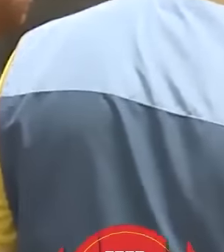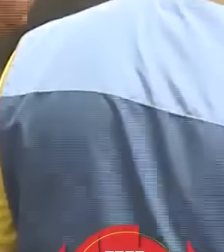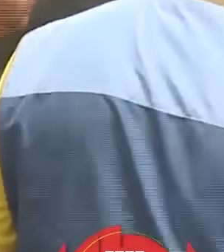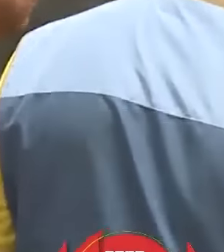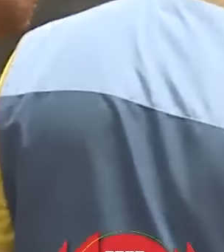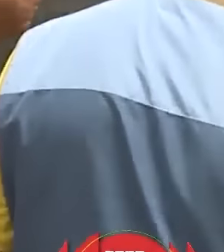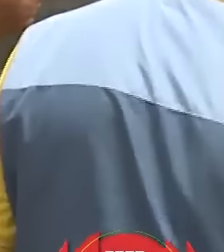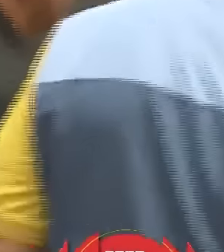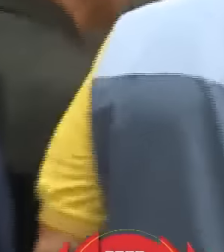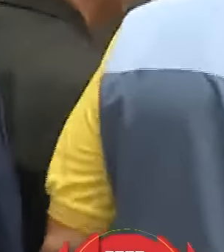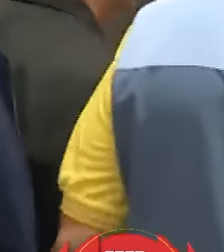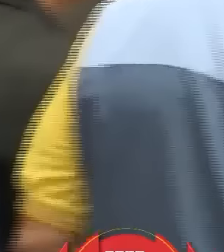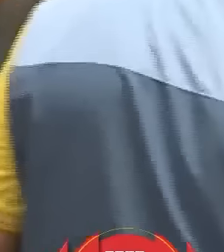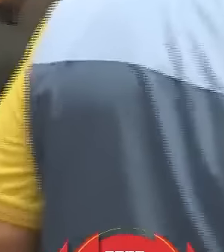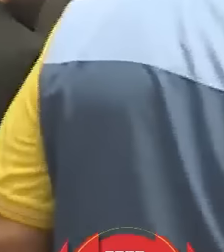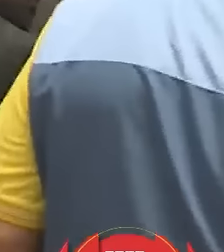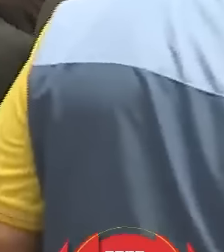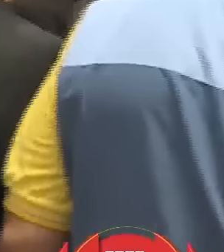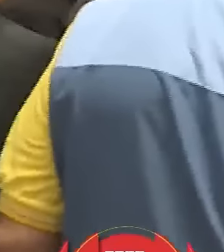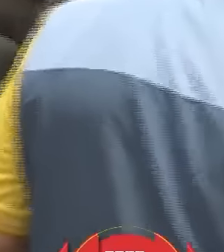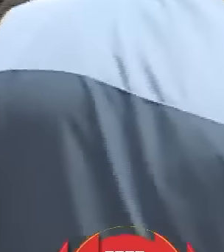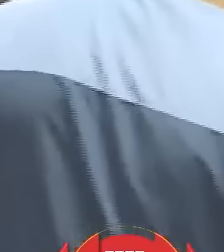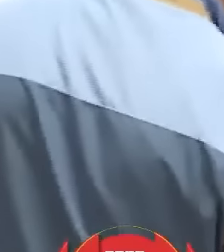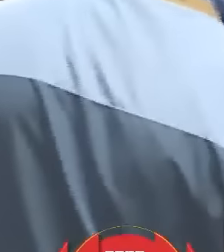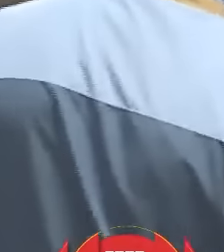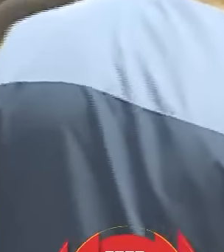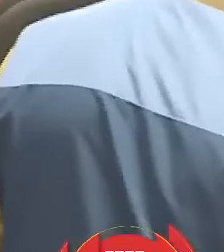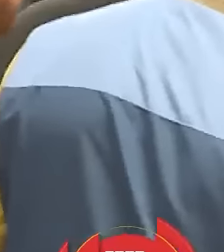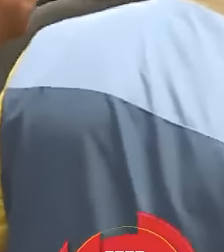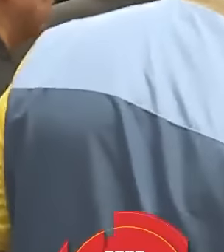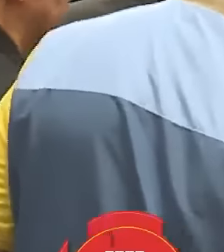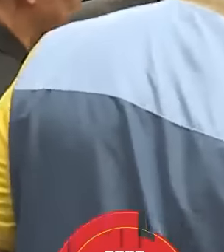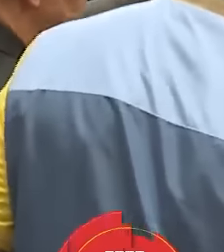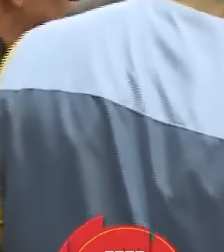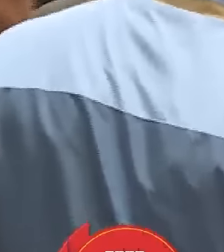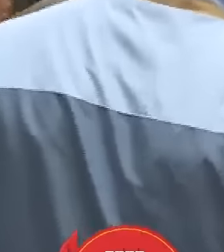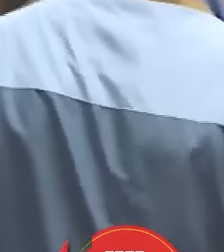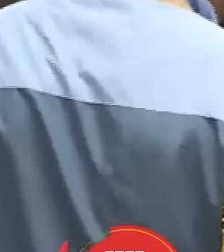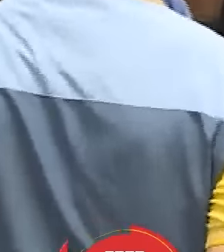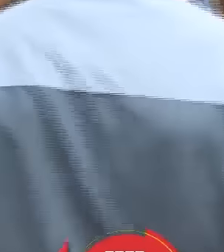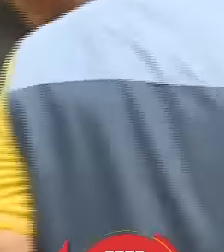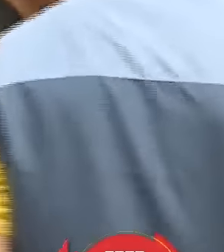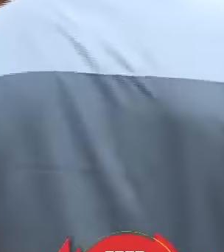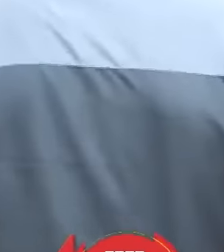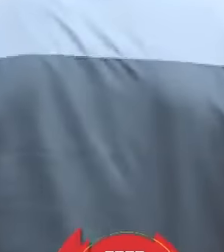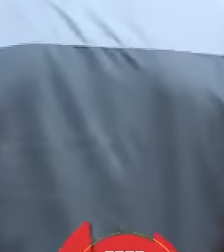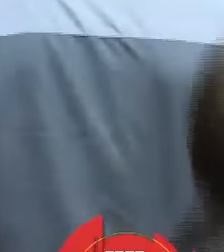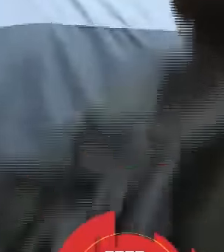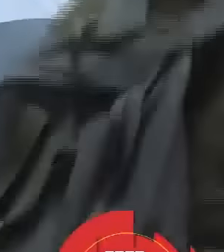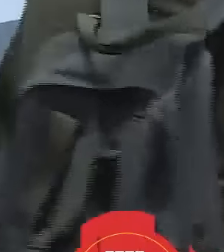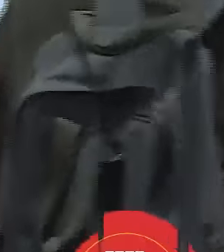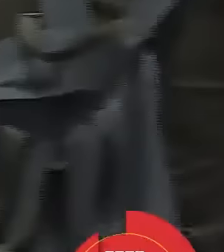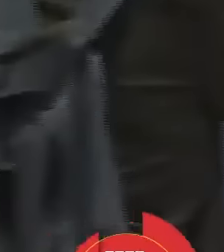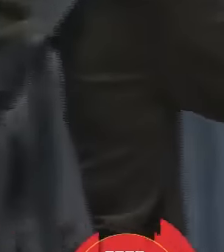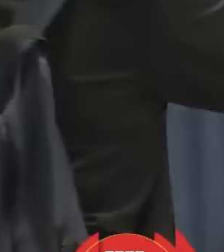คะคุณถาปณีเกียรติไพบูลย์ก็รับโจทย์มาจากนายกรัฐมนตรีแล้วบอกเลยนายกสั่งเร่งรัดให้โครงการพัฒนาเสร็จ